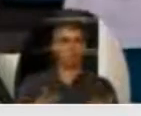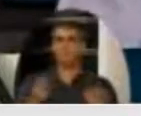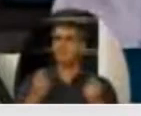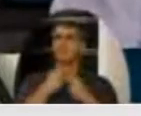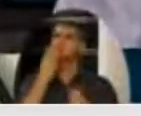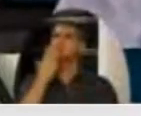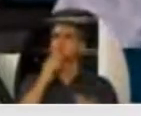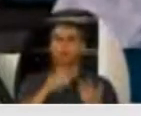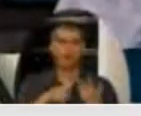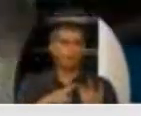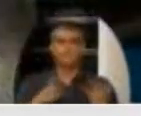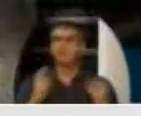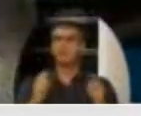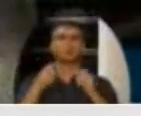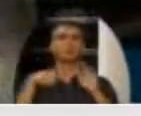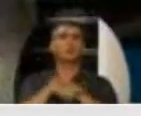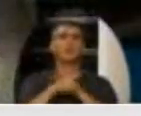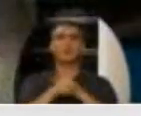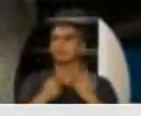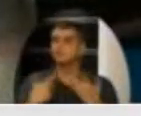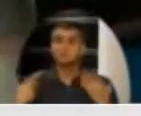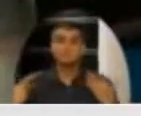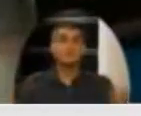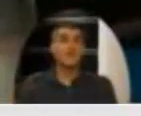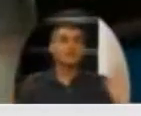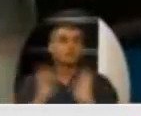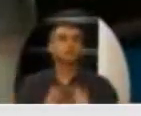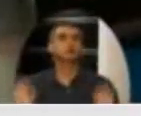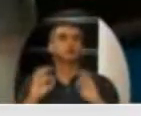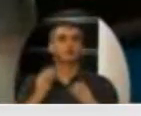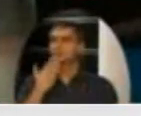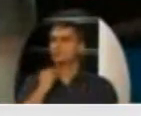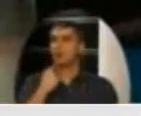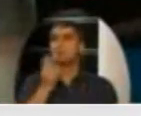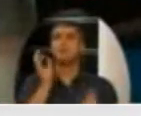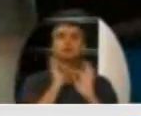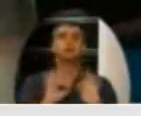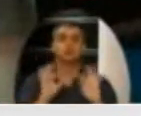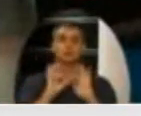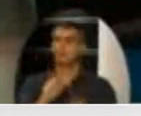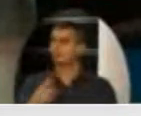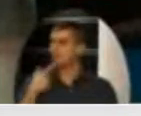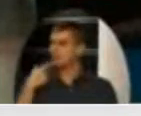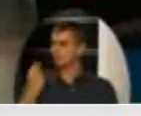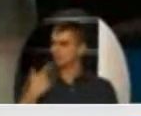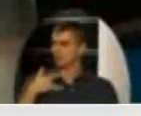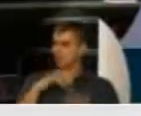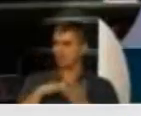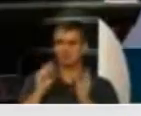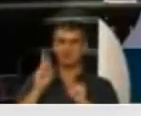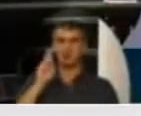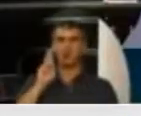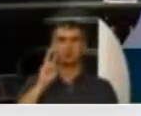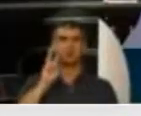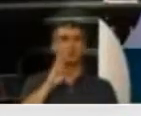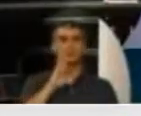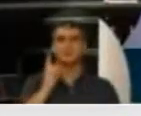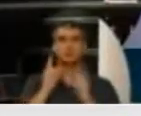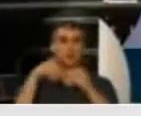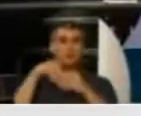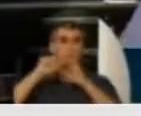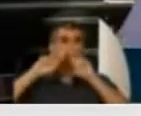לירושלים, מה העמדות בקשר לפליטים, אין להם שום דבר. ישראל עוד לא אמרה אף מילה בנושא הזה. טוב שאנחנו יושבים פה עם רוני שקד, כי מה שקורה